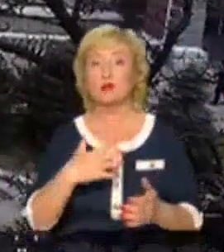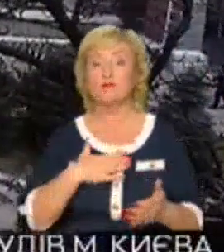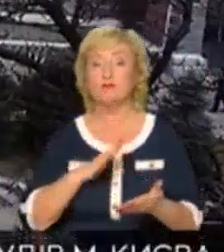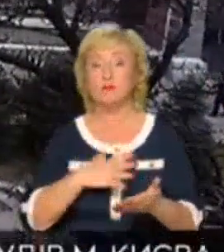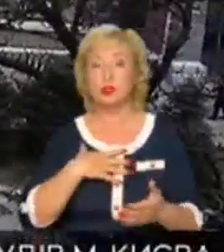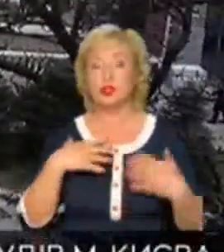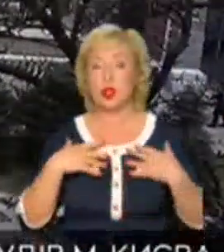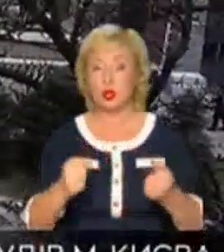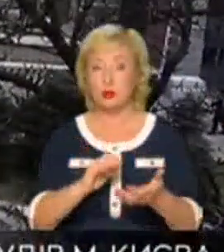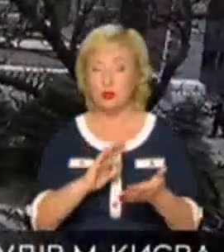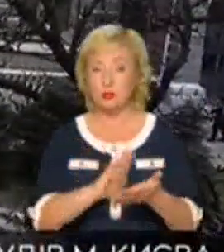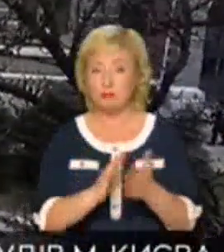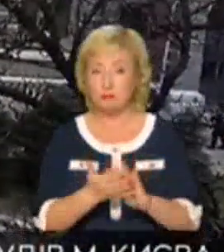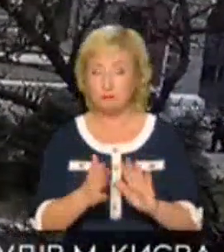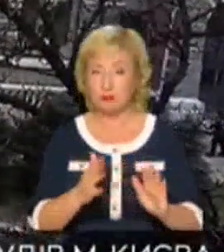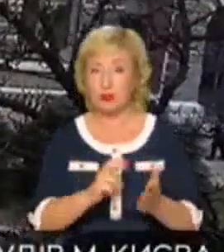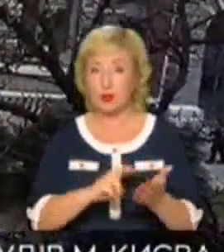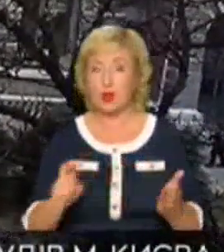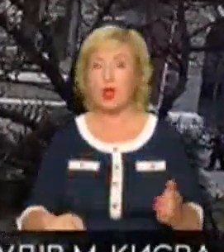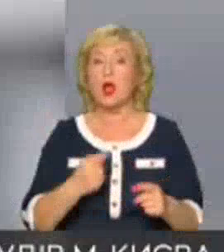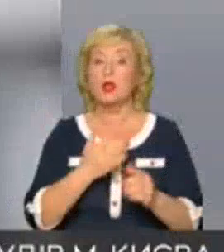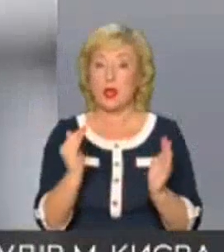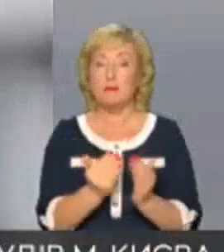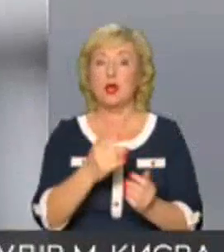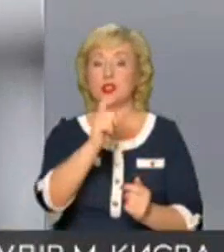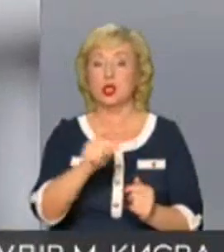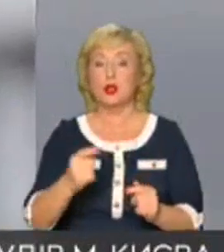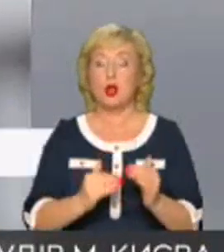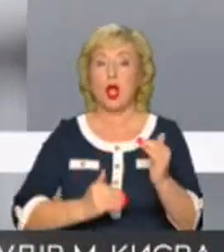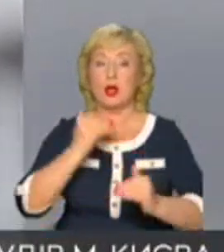й інші кандидати, але менше вірю в їхнє кар'єрне зростання, написав Железняк.